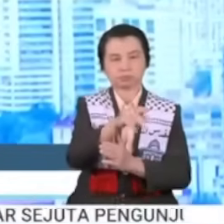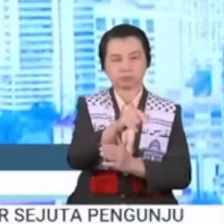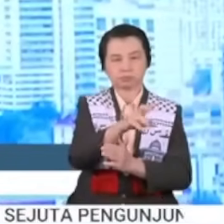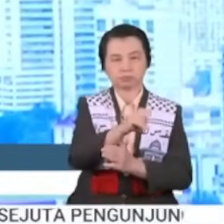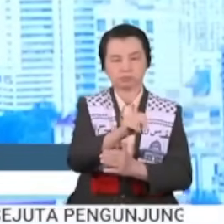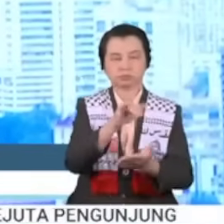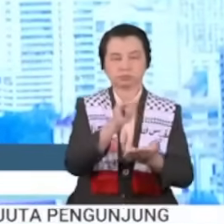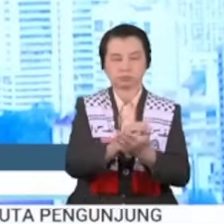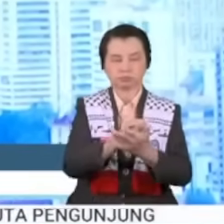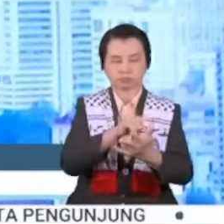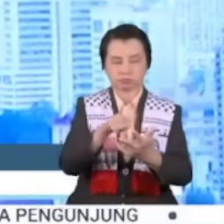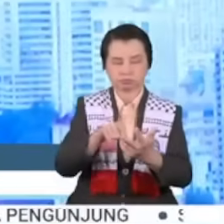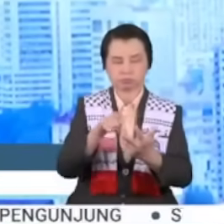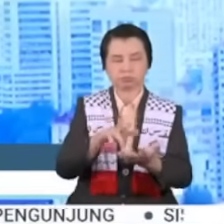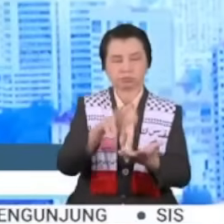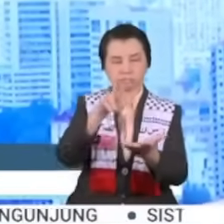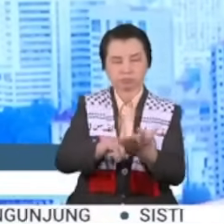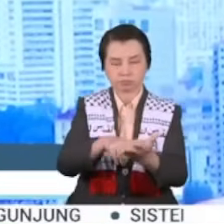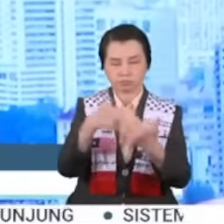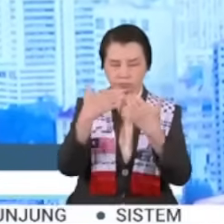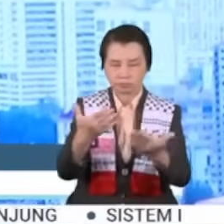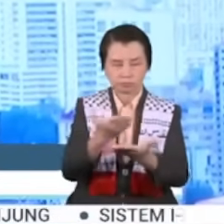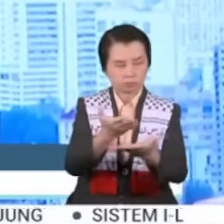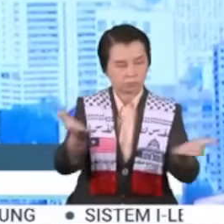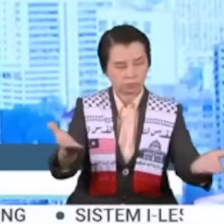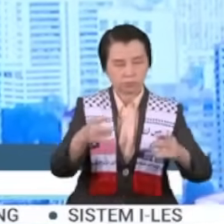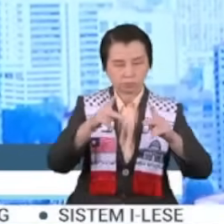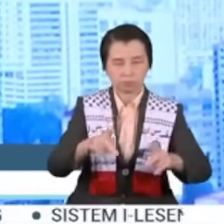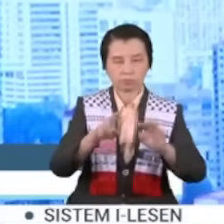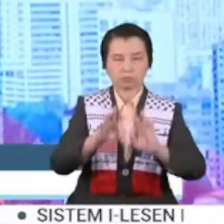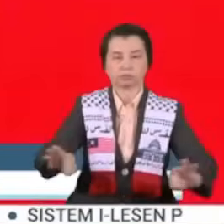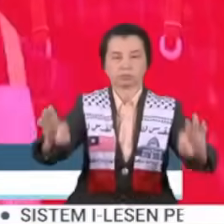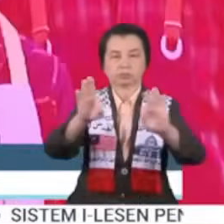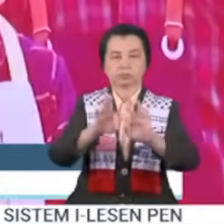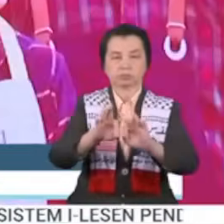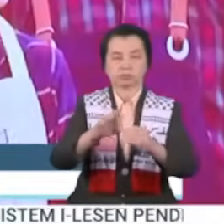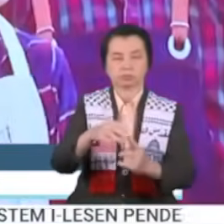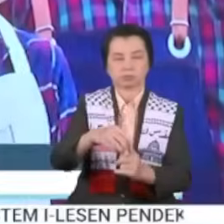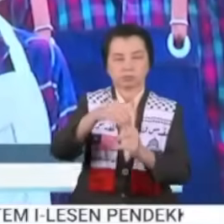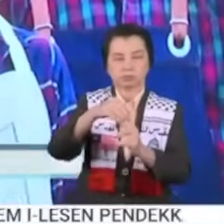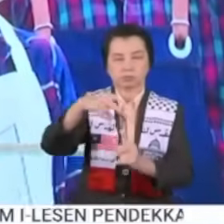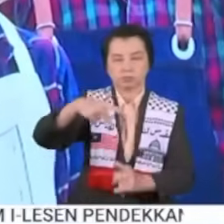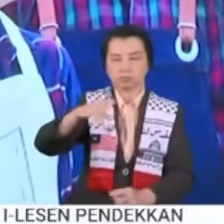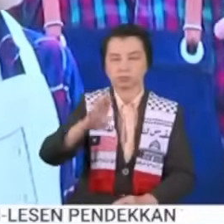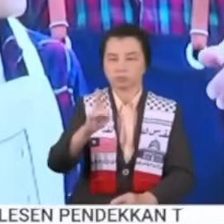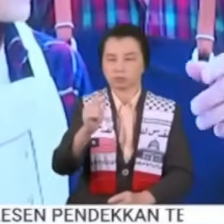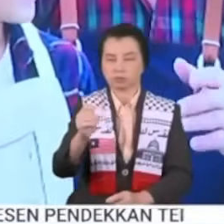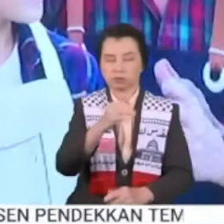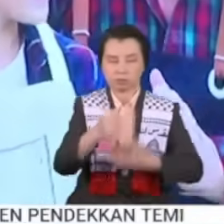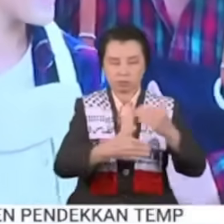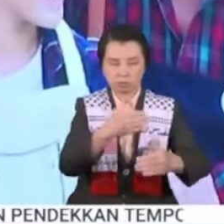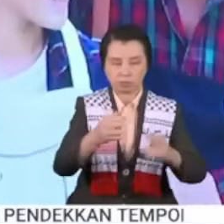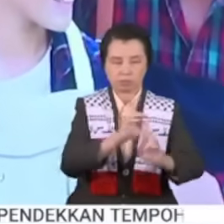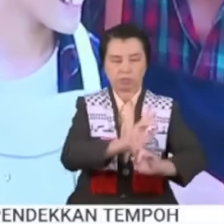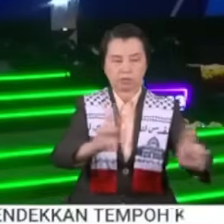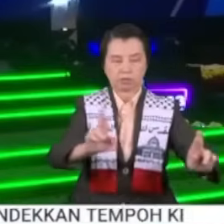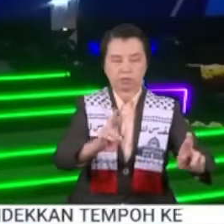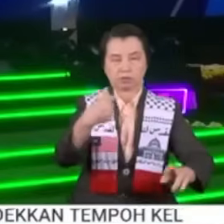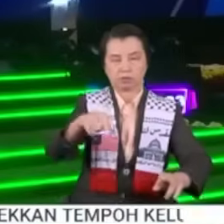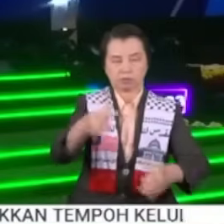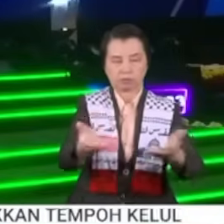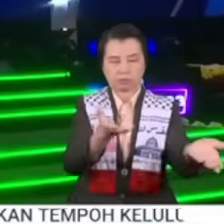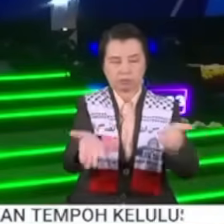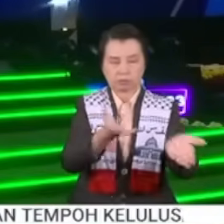mampan form pengiktirafan dan penghargaan kepada semua pihak berkepentingan khususnya PBT dan pemaju dalam menyediakan kualiti